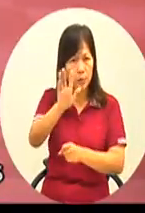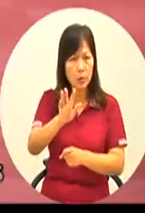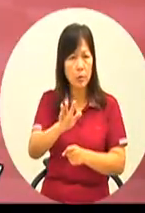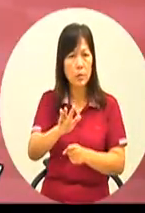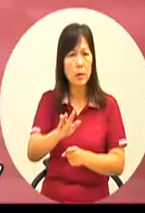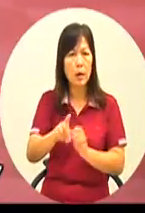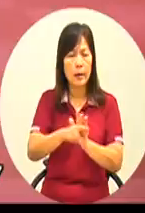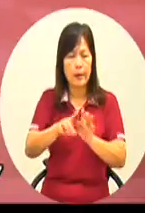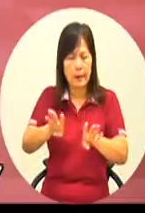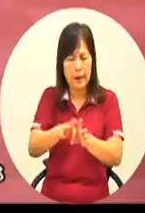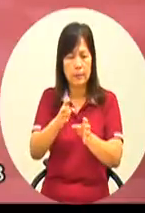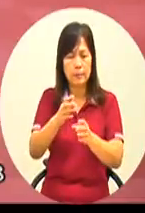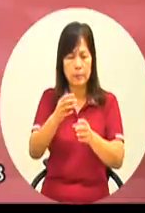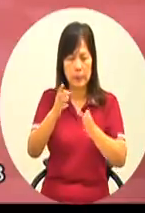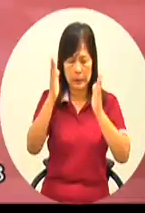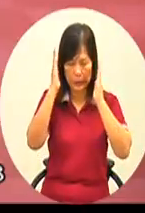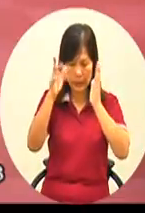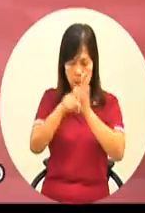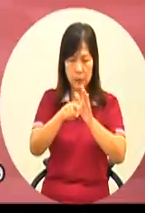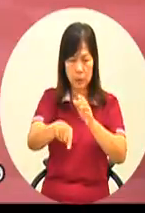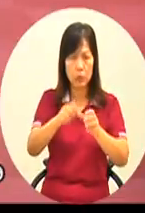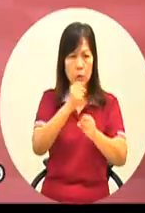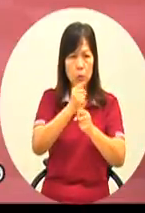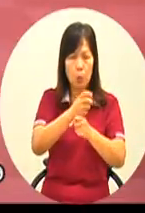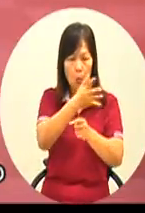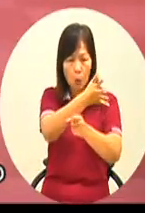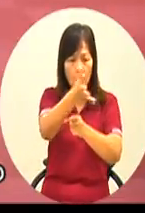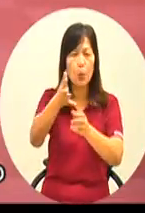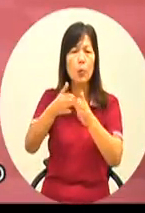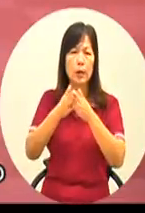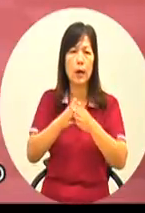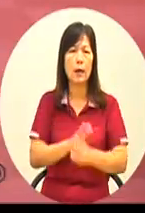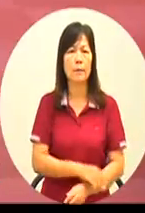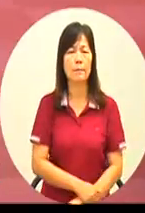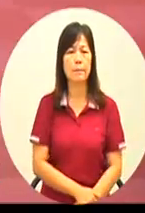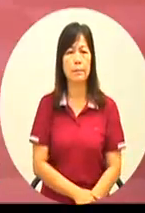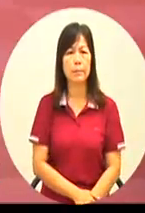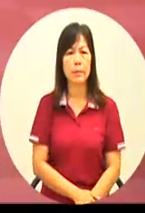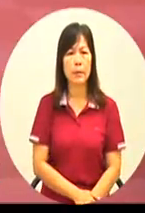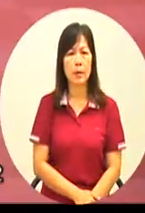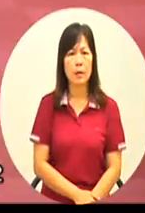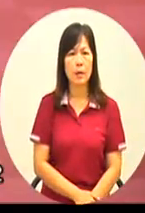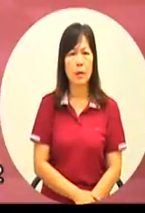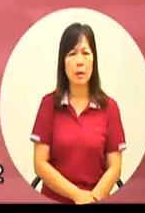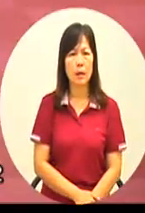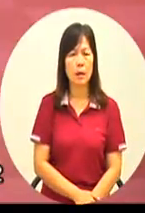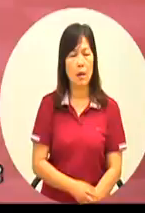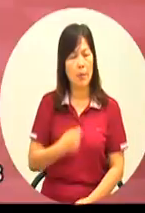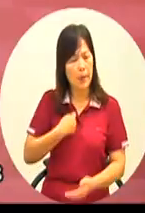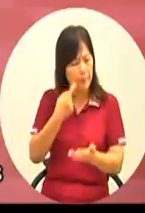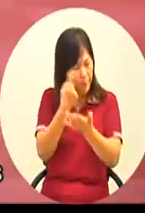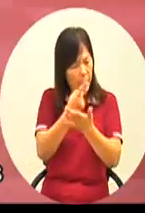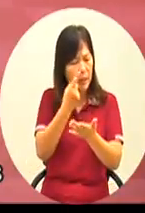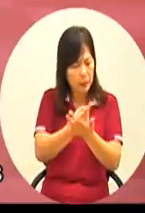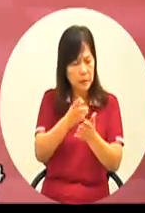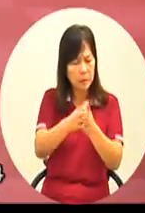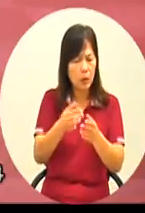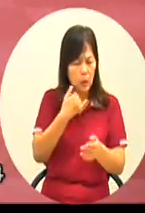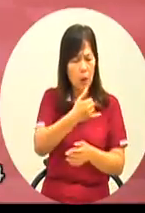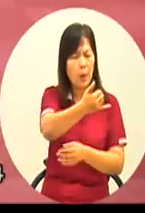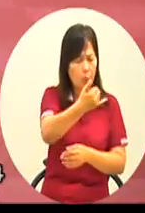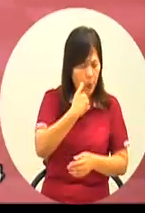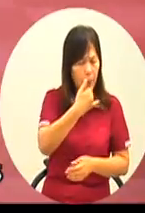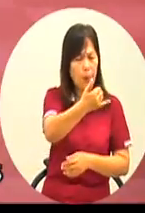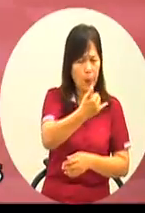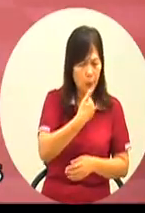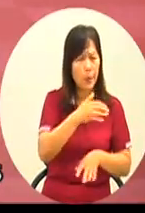启动正式的来做这样的调查，来做一个整面，不然哈、哦，我每次都会接到地